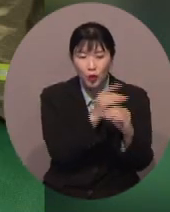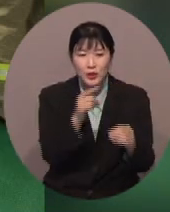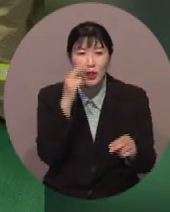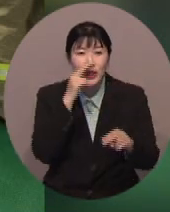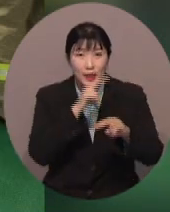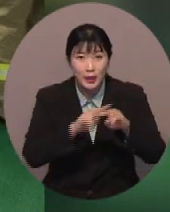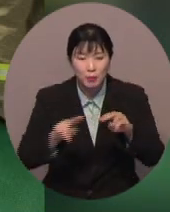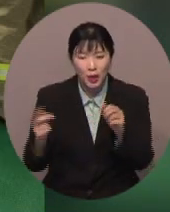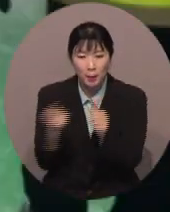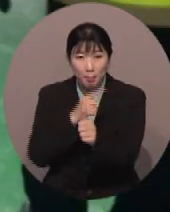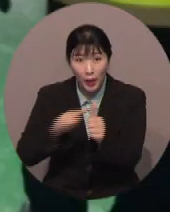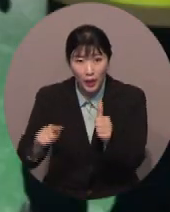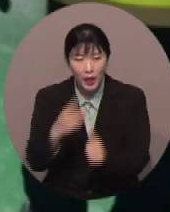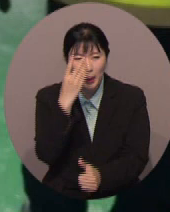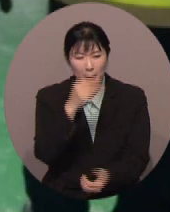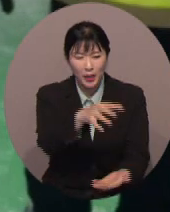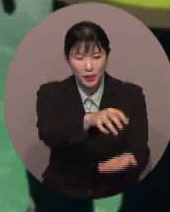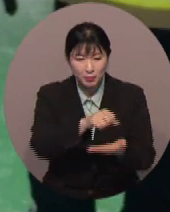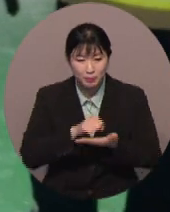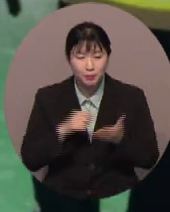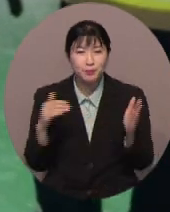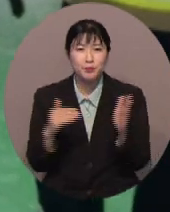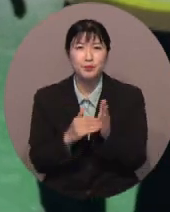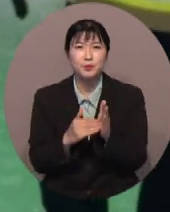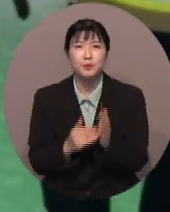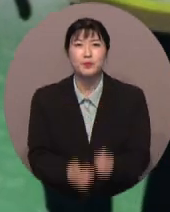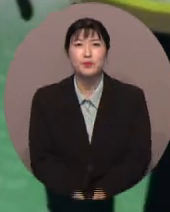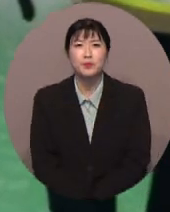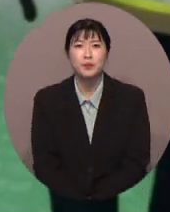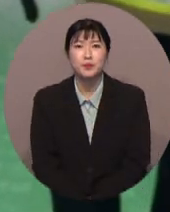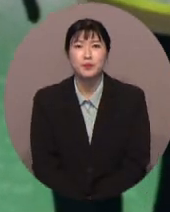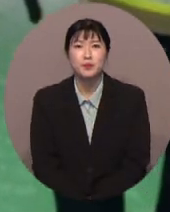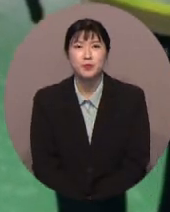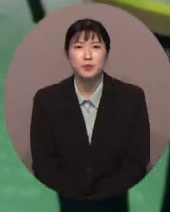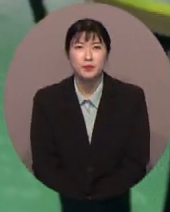남성이 갖고 있던 흉기와 휘발유 통 등을 발견했다고 전했습니다